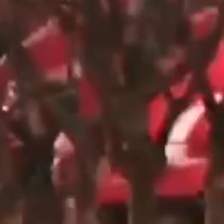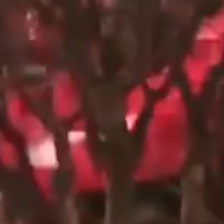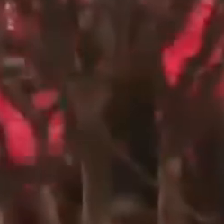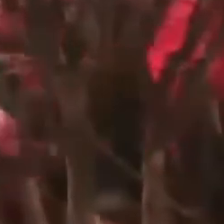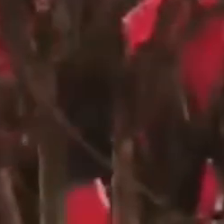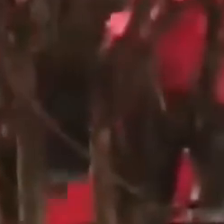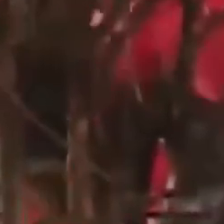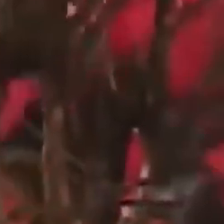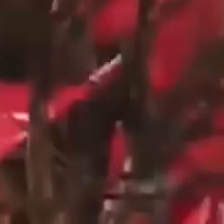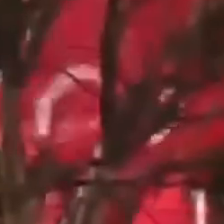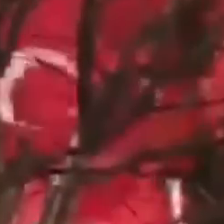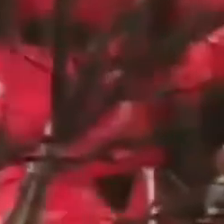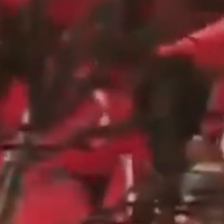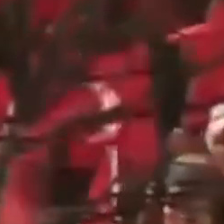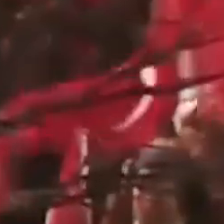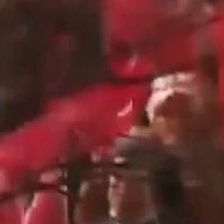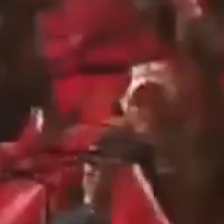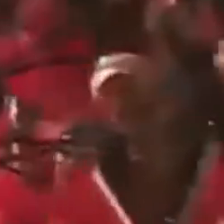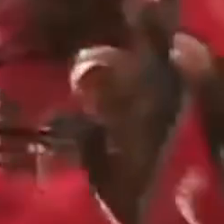Ey sen ne güzelsin ey